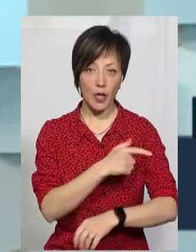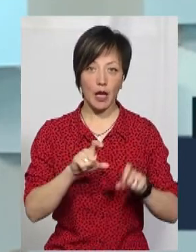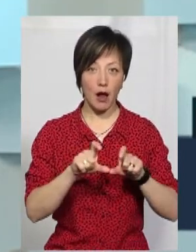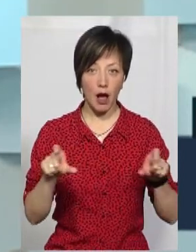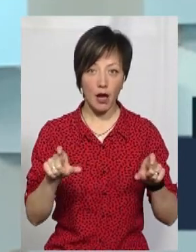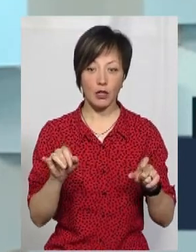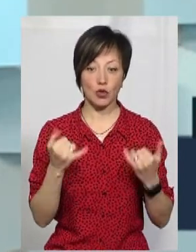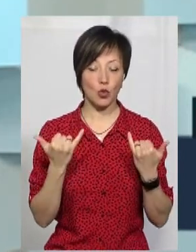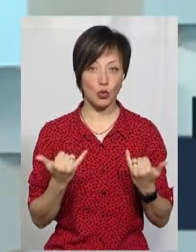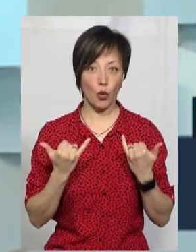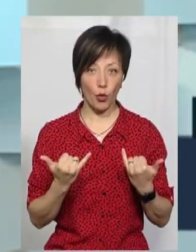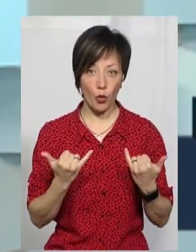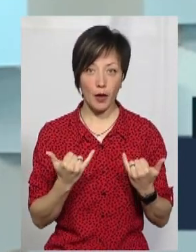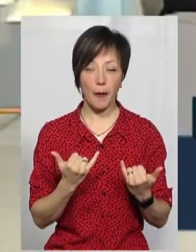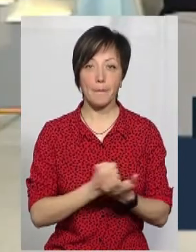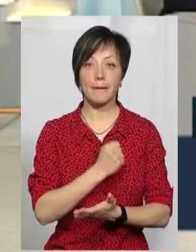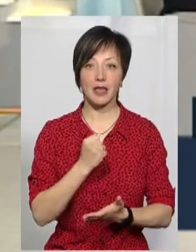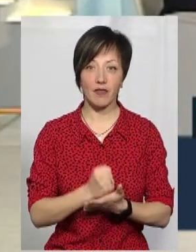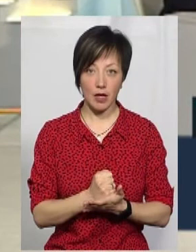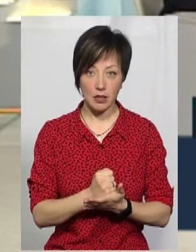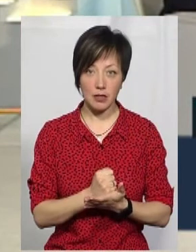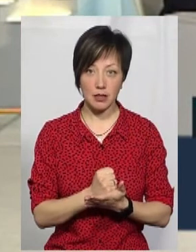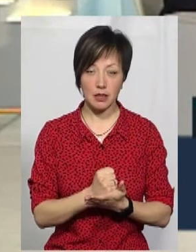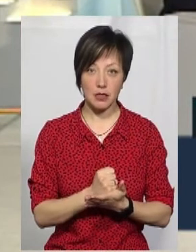лікарні, і що сьогодні підтвердилося